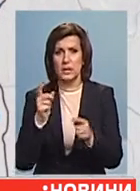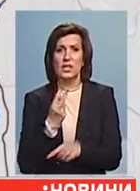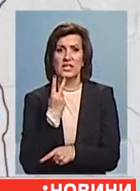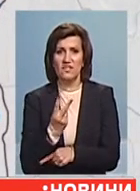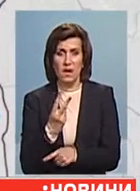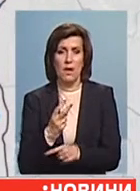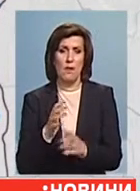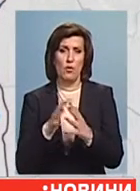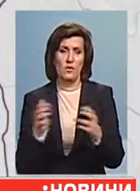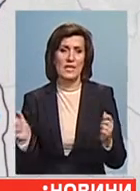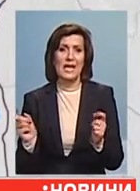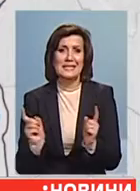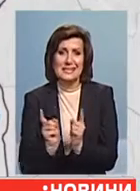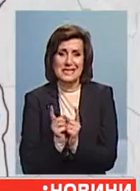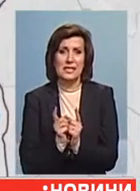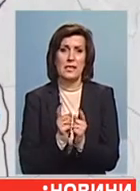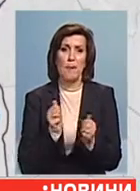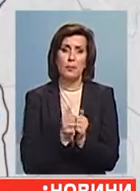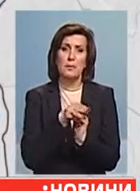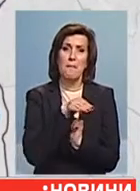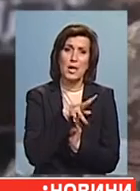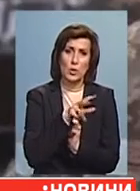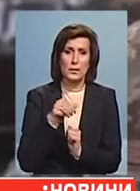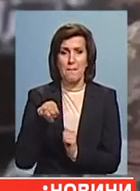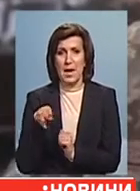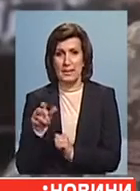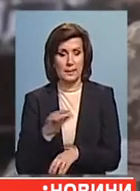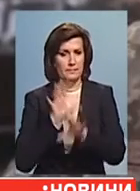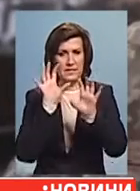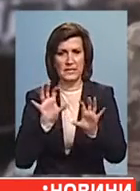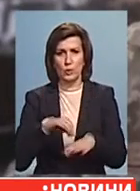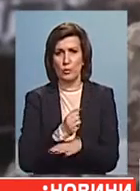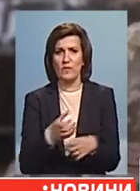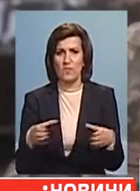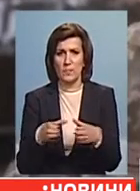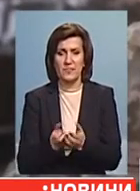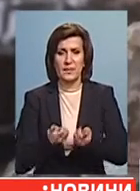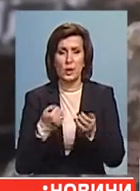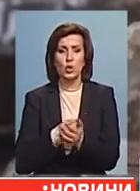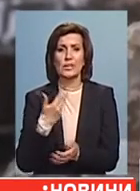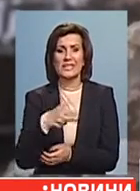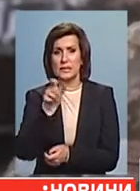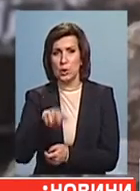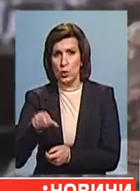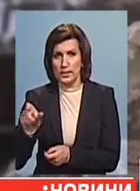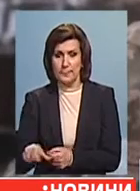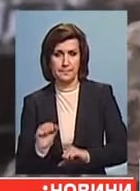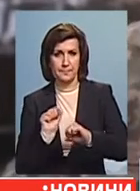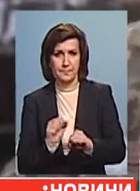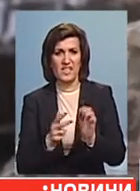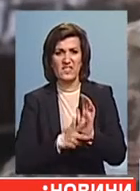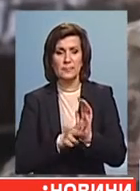два бойових зіткнення поблизу Майорська та Мар'їнки. Незаконне збройне формування чисельністю до 30 осіб під